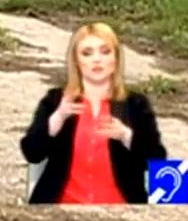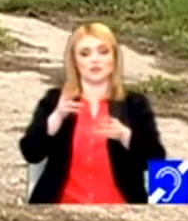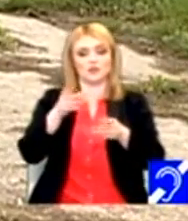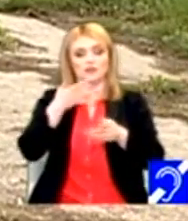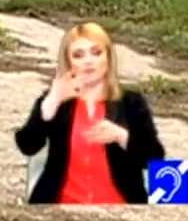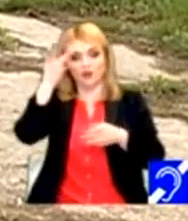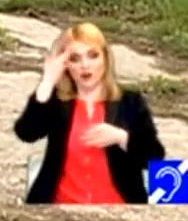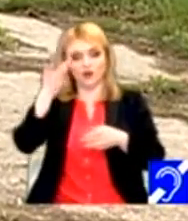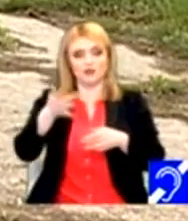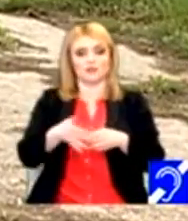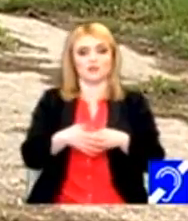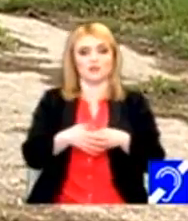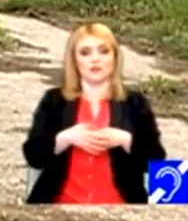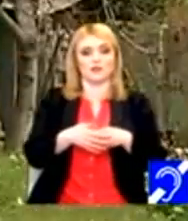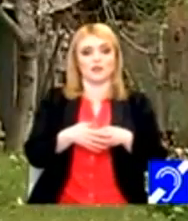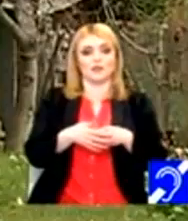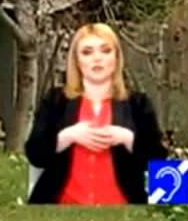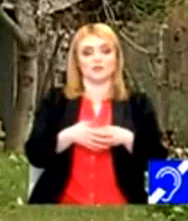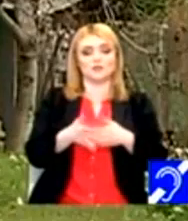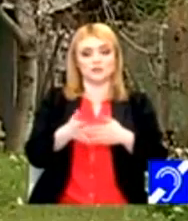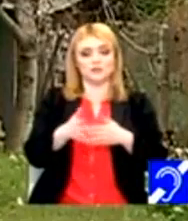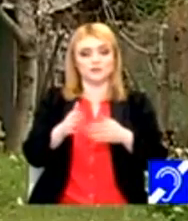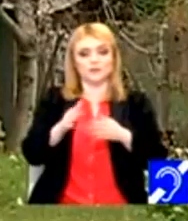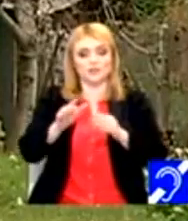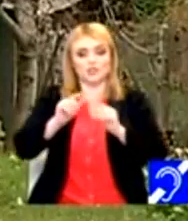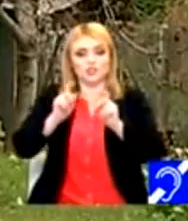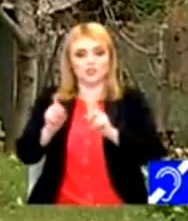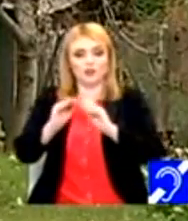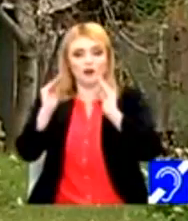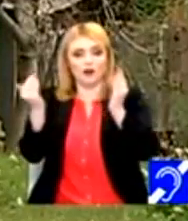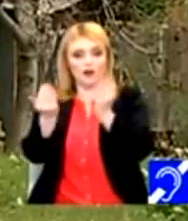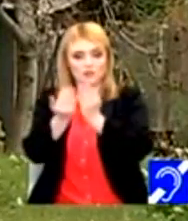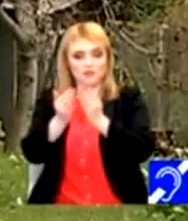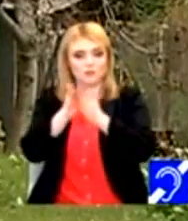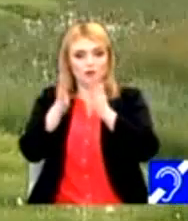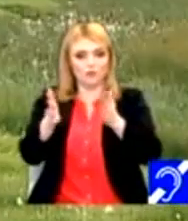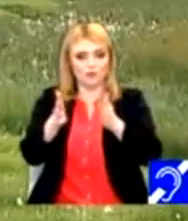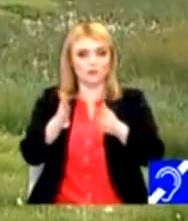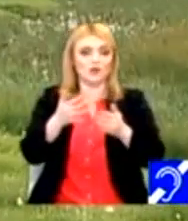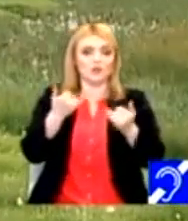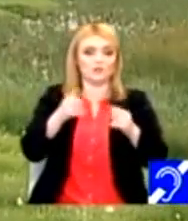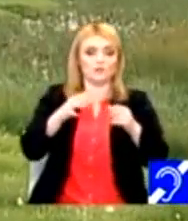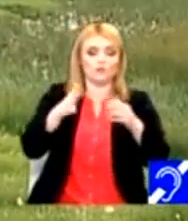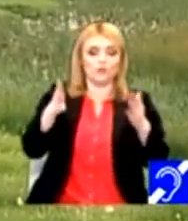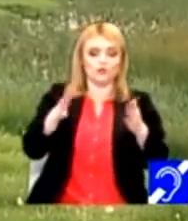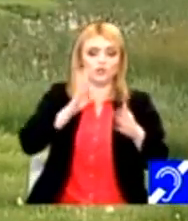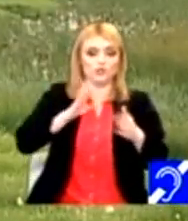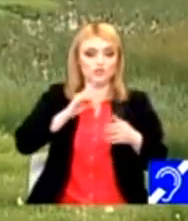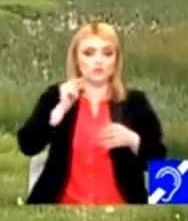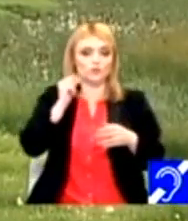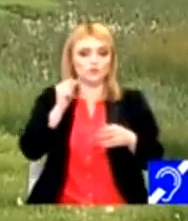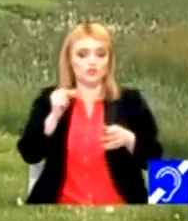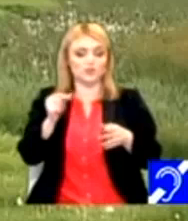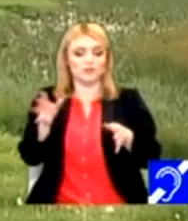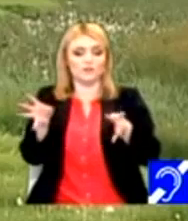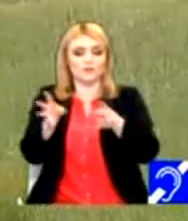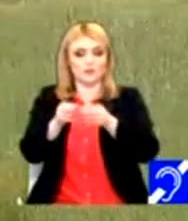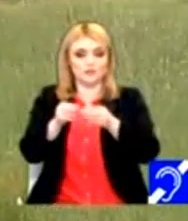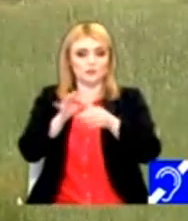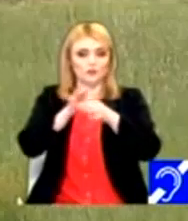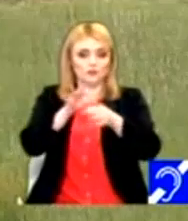aceea patentele lor se anulează în linii mari. Așa este legea. Nu poate guvernul, pentru că